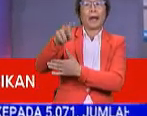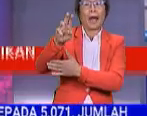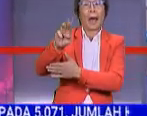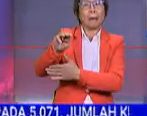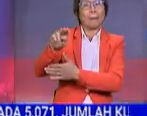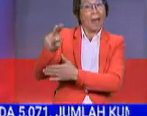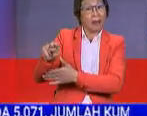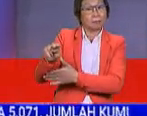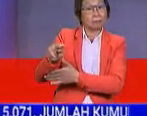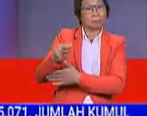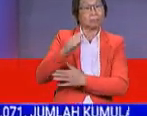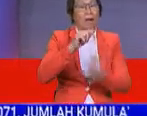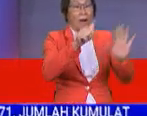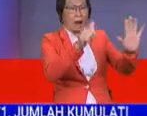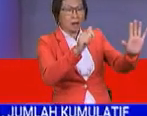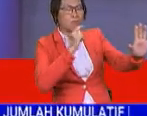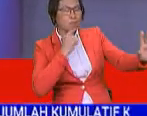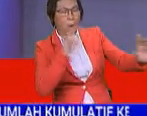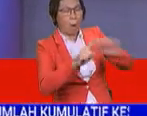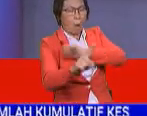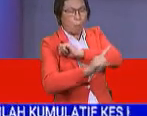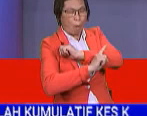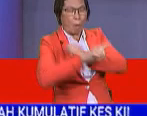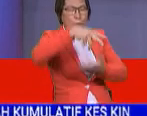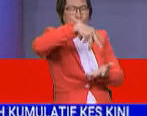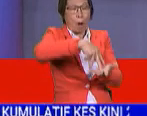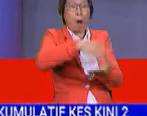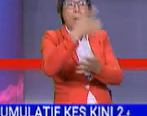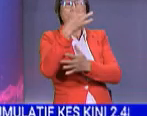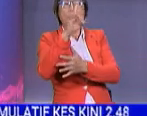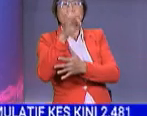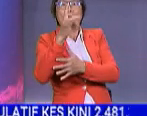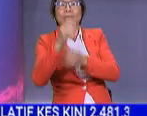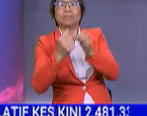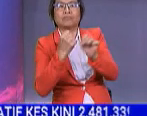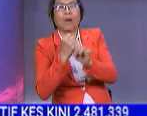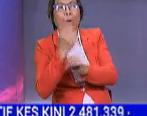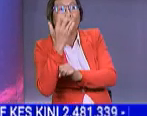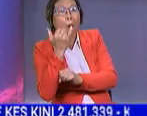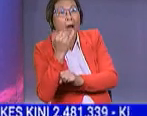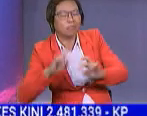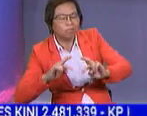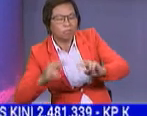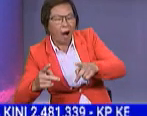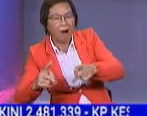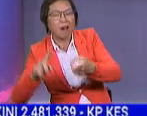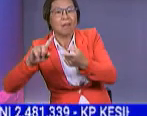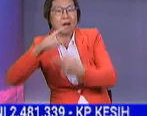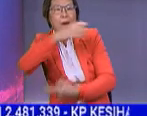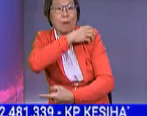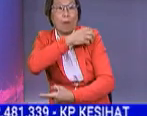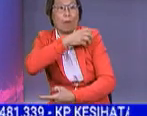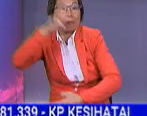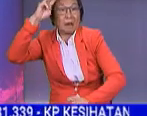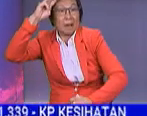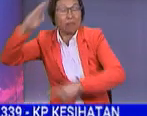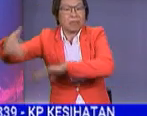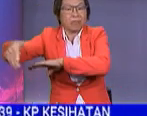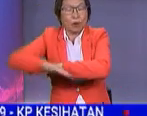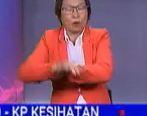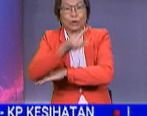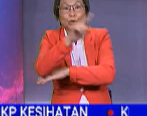upnm dijatuhkan hukuman penjara 18 tahun Grande menyebabkan kematian pegawai kaget laut